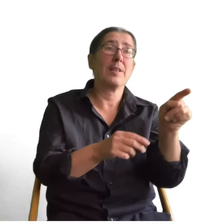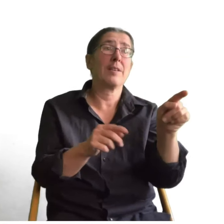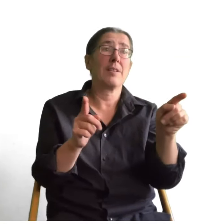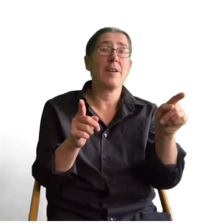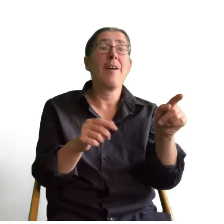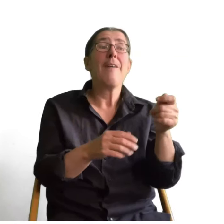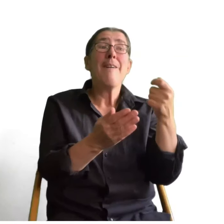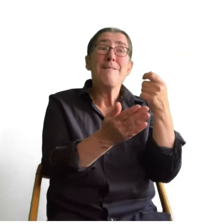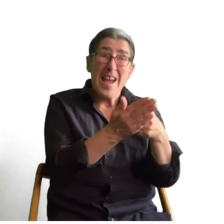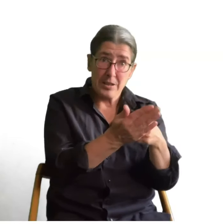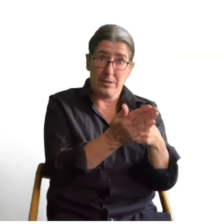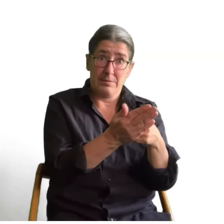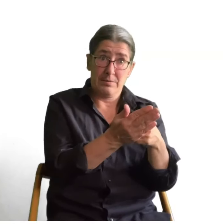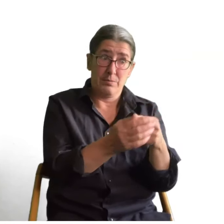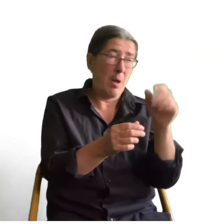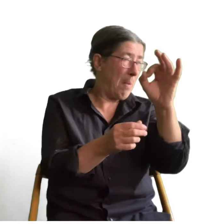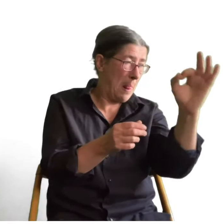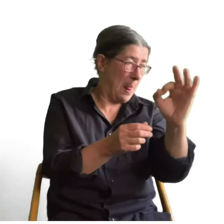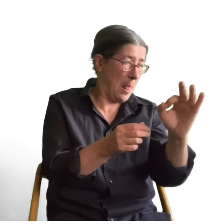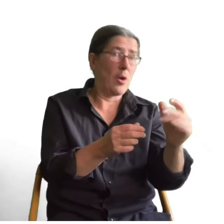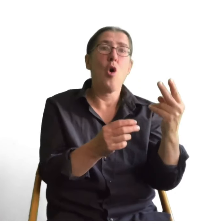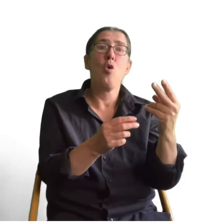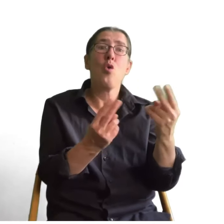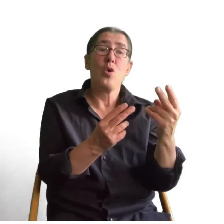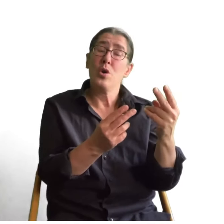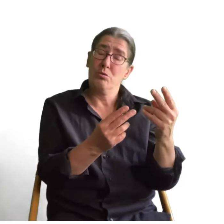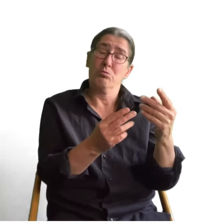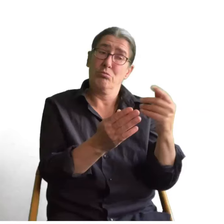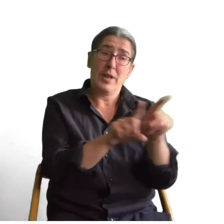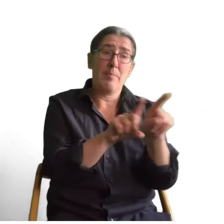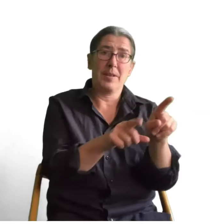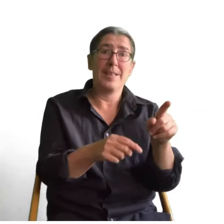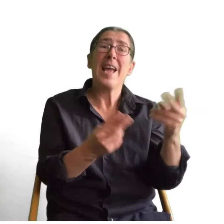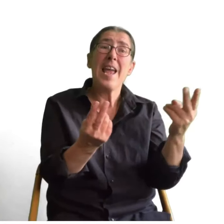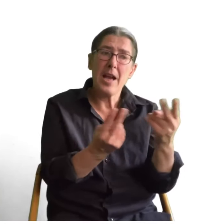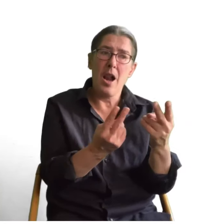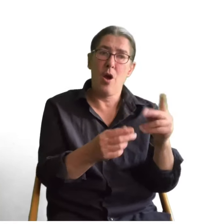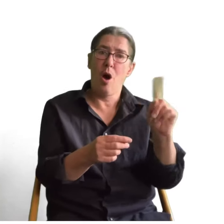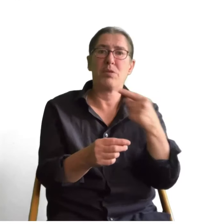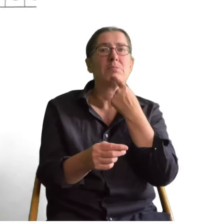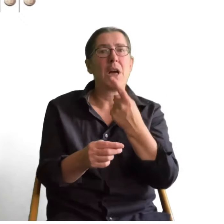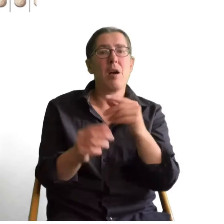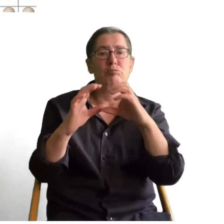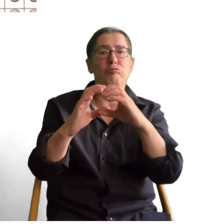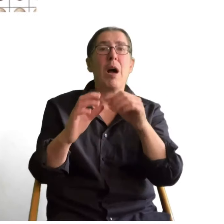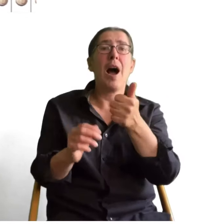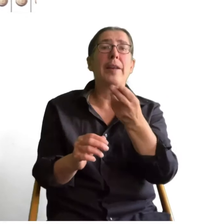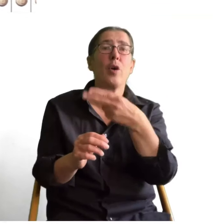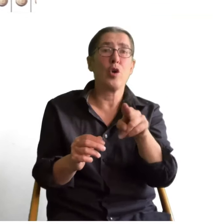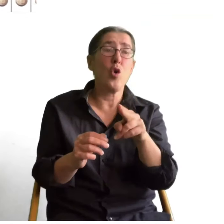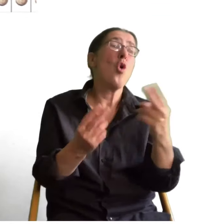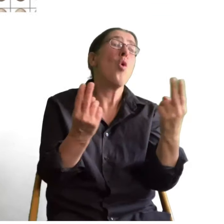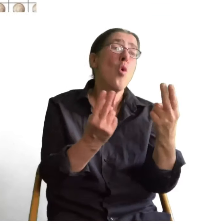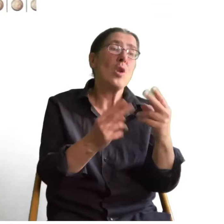Der Wert bleibt derselbe. Das ist völlig egal, ob ich sage 1